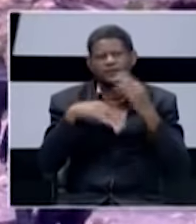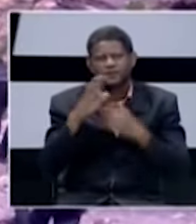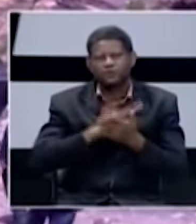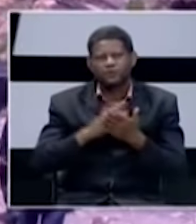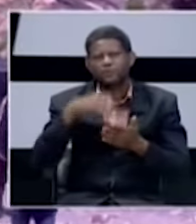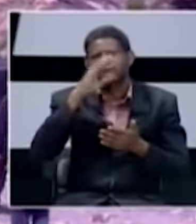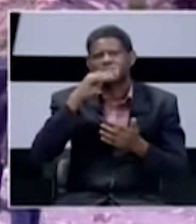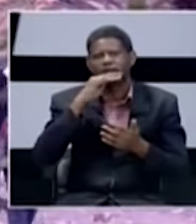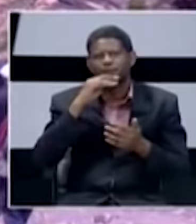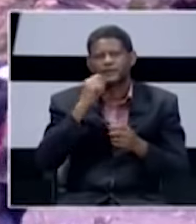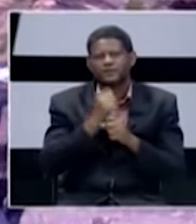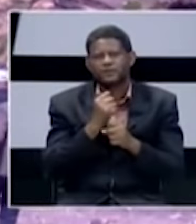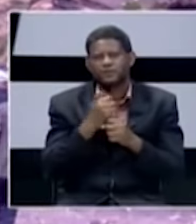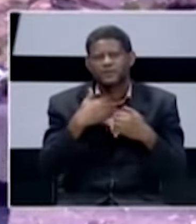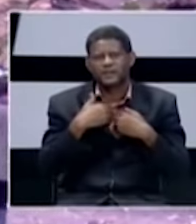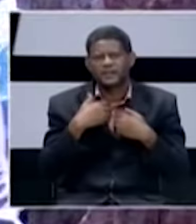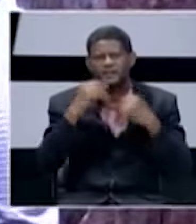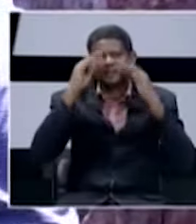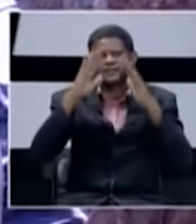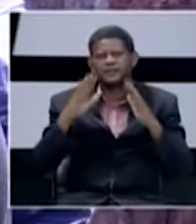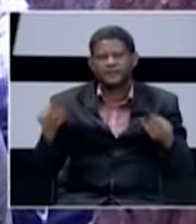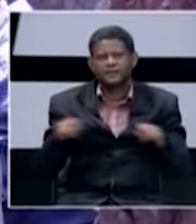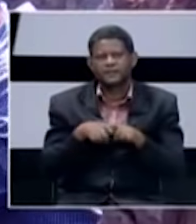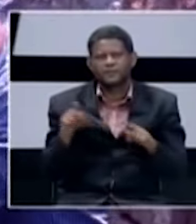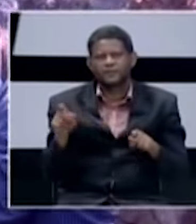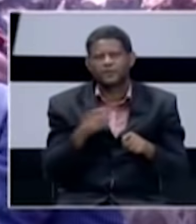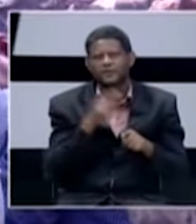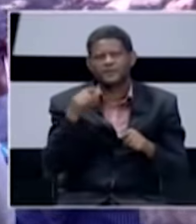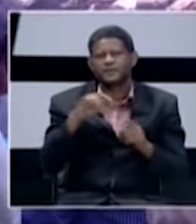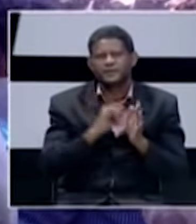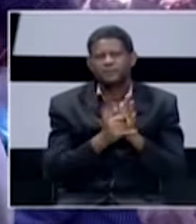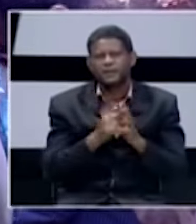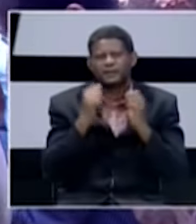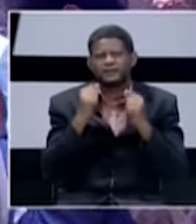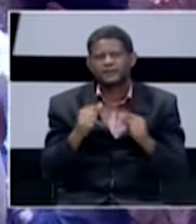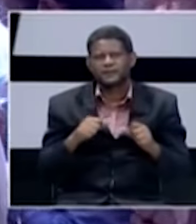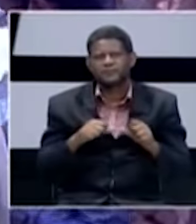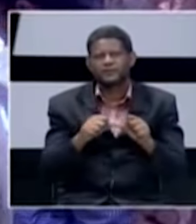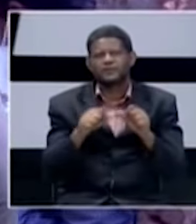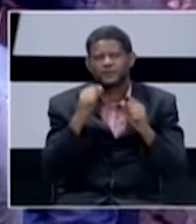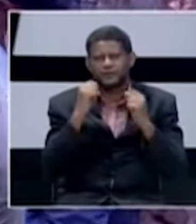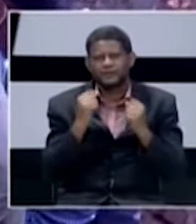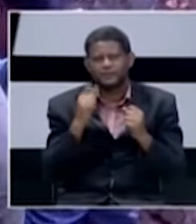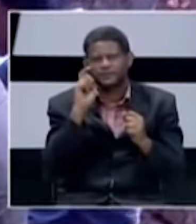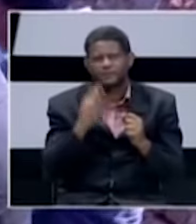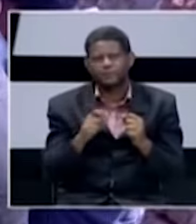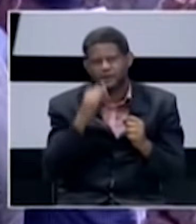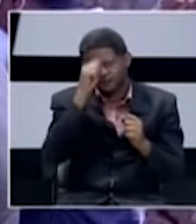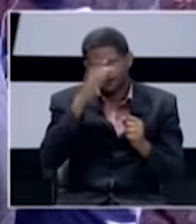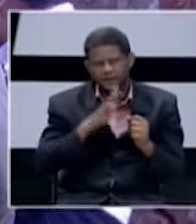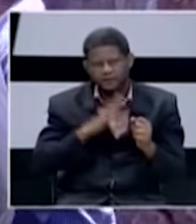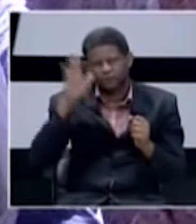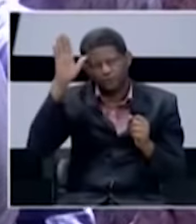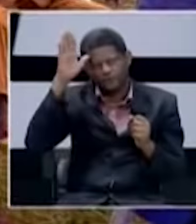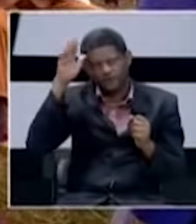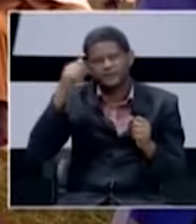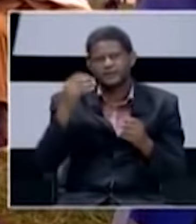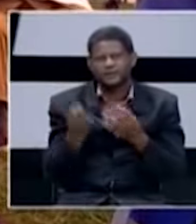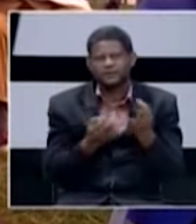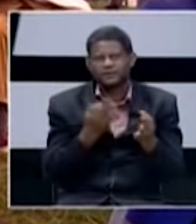እትሰርሑ ዘላ ስራሕ ዝናኣድ ከም ዝኾነን እዚ ድማ ኣጠናኺራ ክትቅፅለሉ ከም ዝግባን ኣይተ ጎበዘ ይሓቢሮም